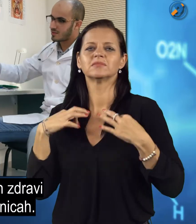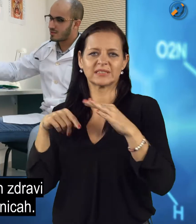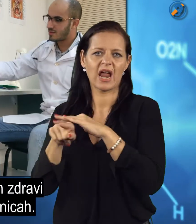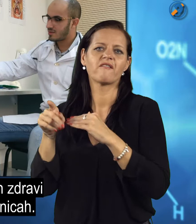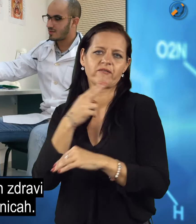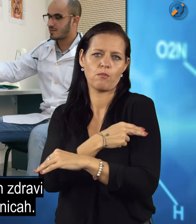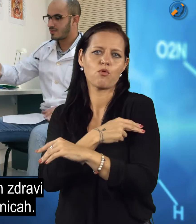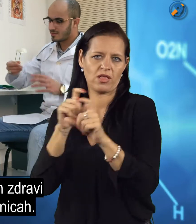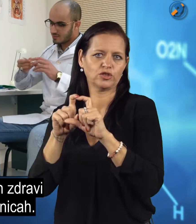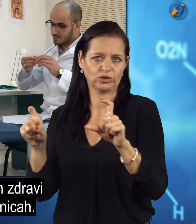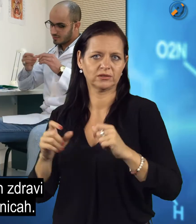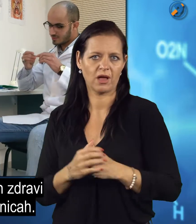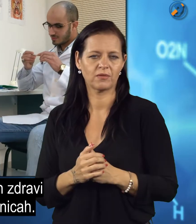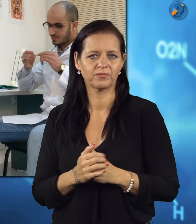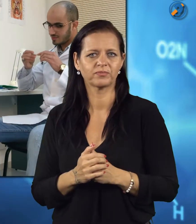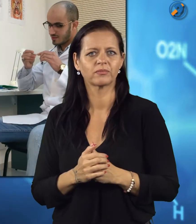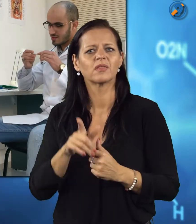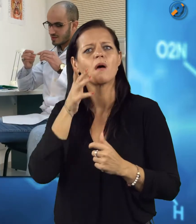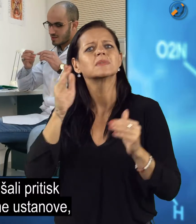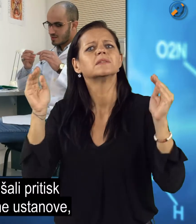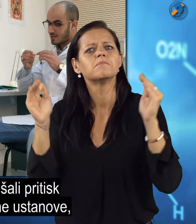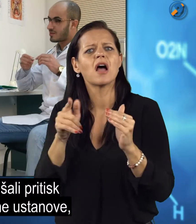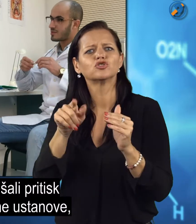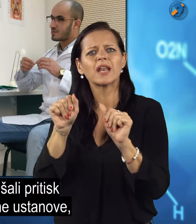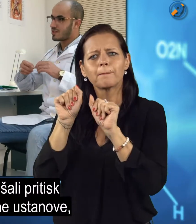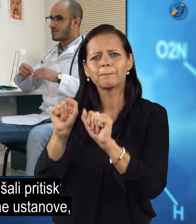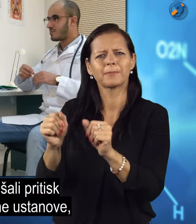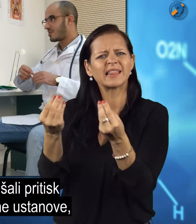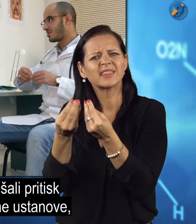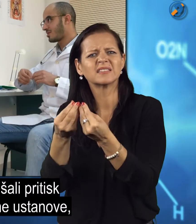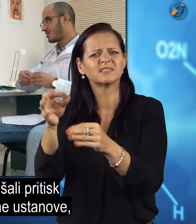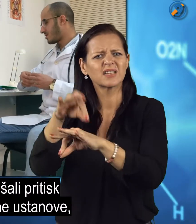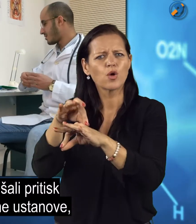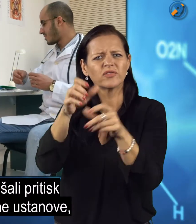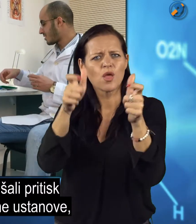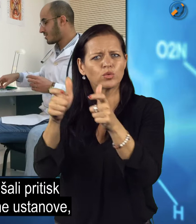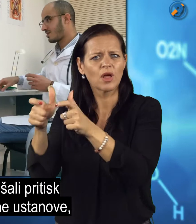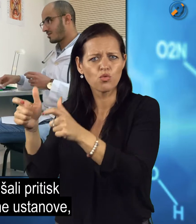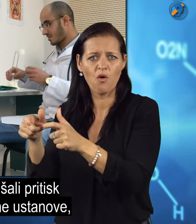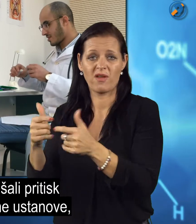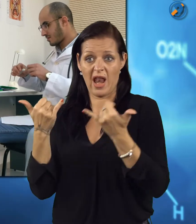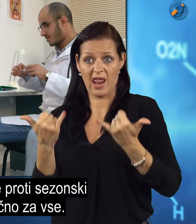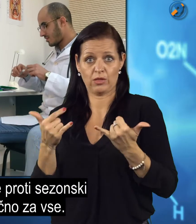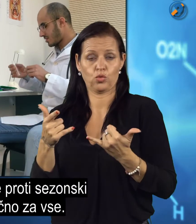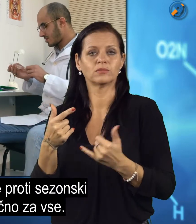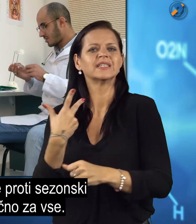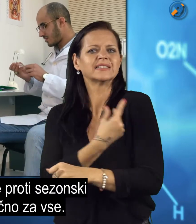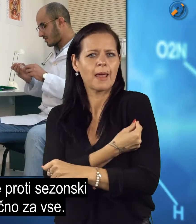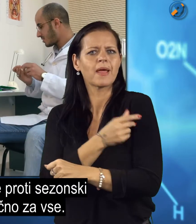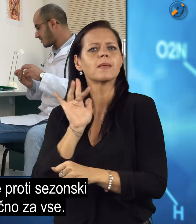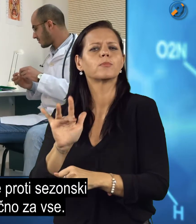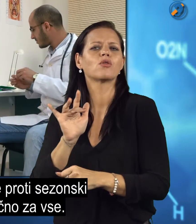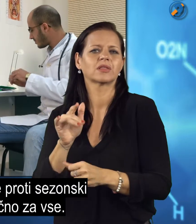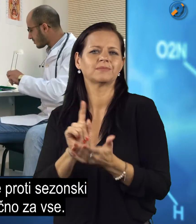821 se jih zdravi v bolnišnicah. Da bi zmanjšali pritisk na zdravstvene ustanove, je letos cepljenje